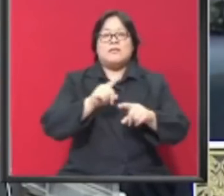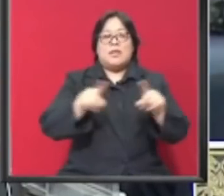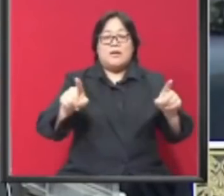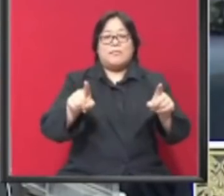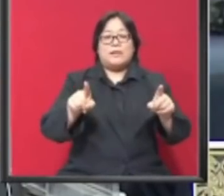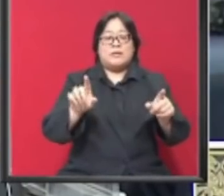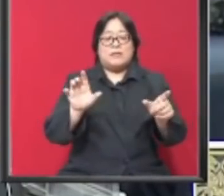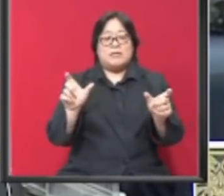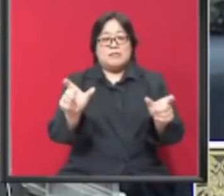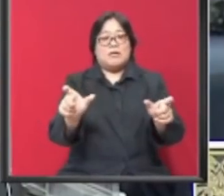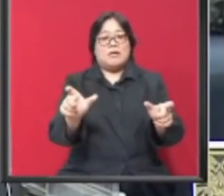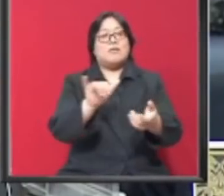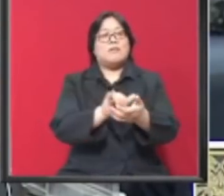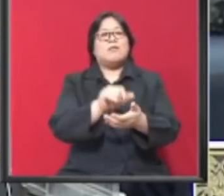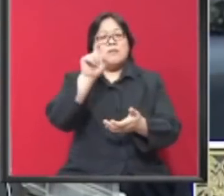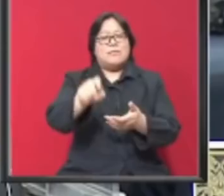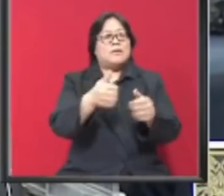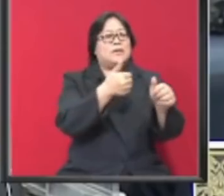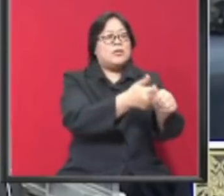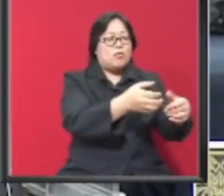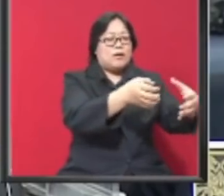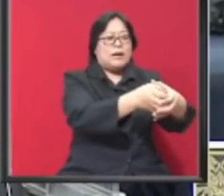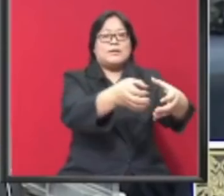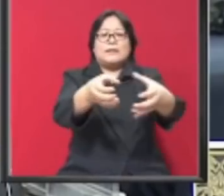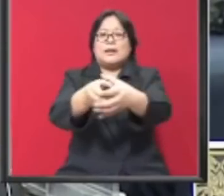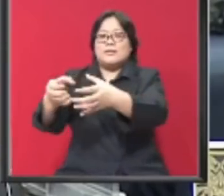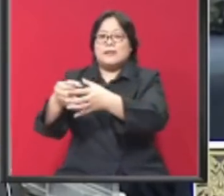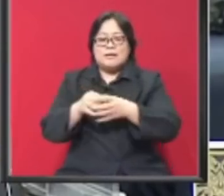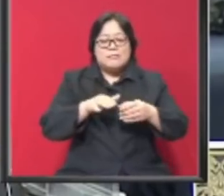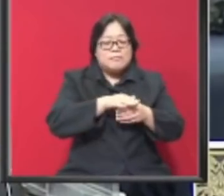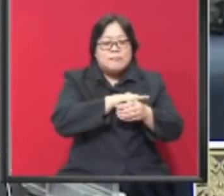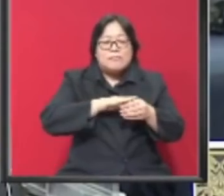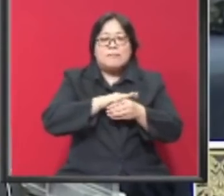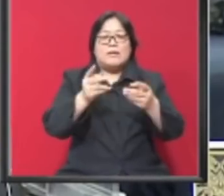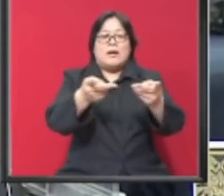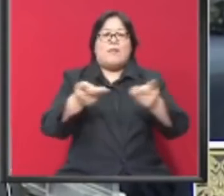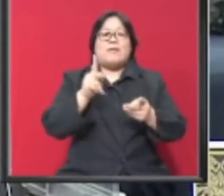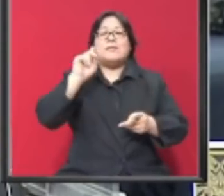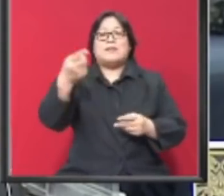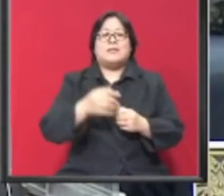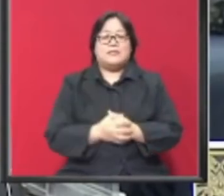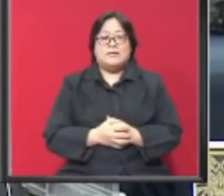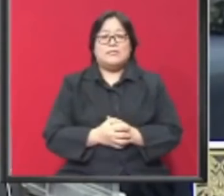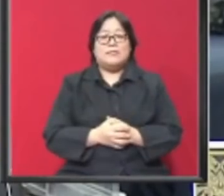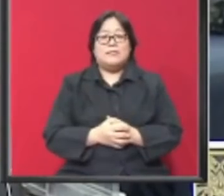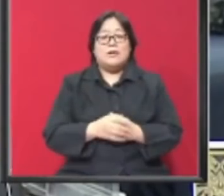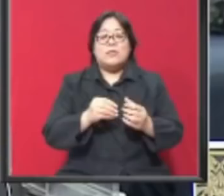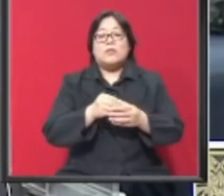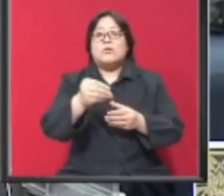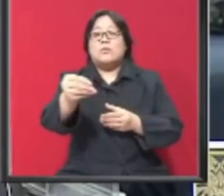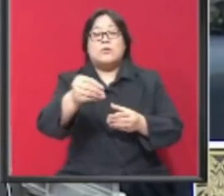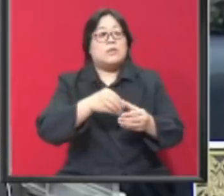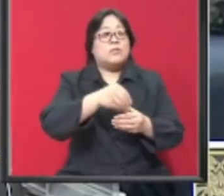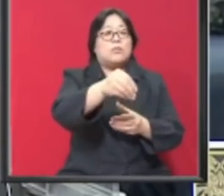terharu Hai adkeu pada crush the dan sekelilingnya saja di luar mereka